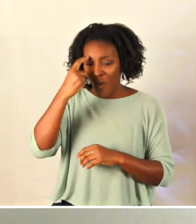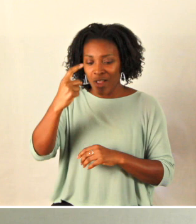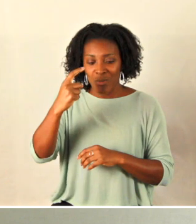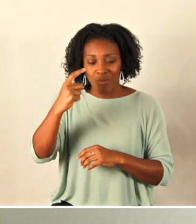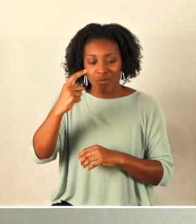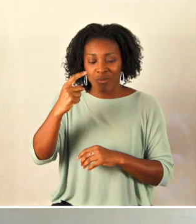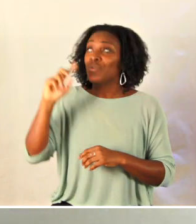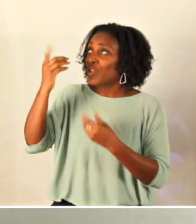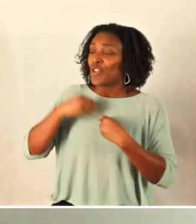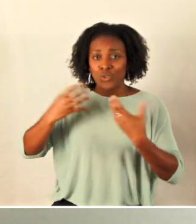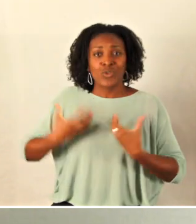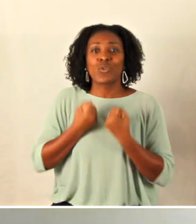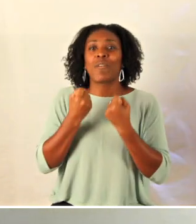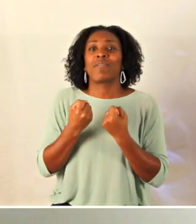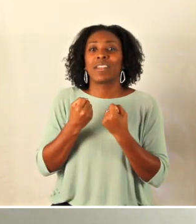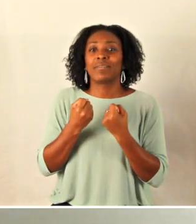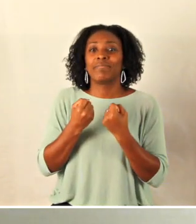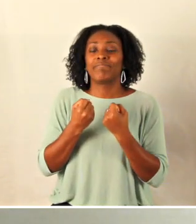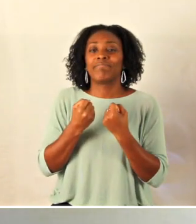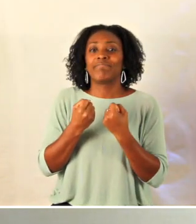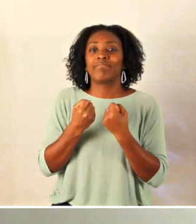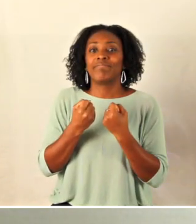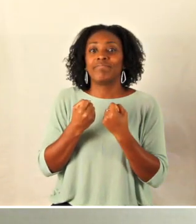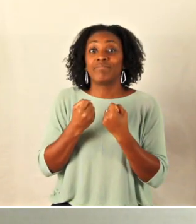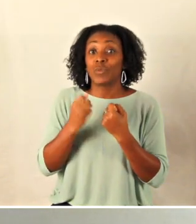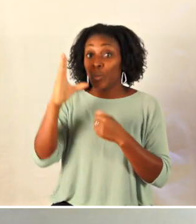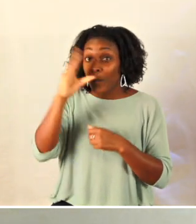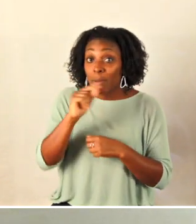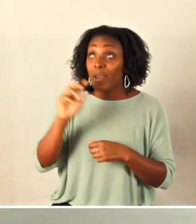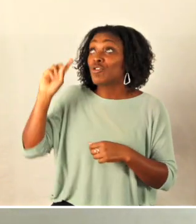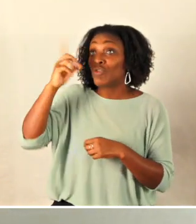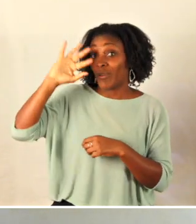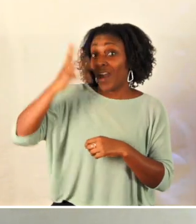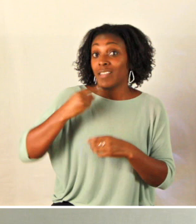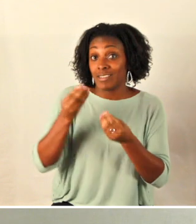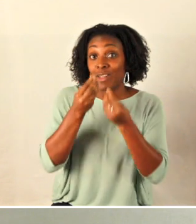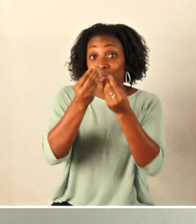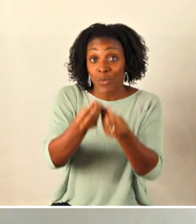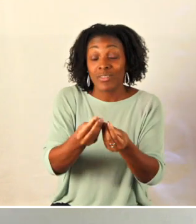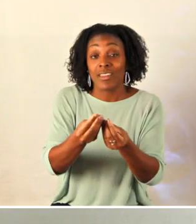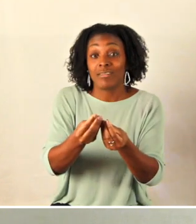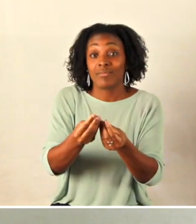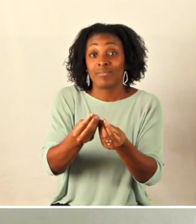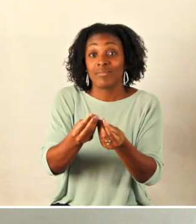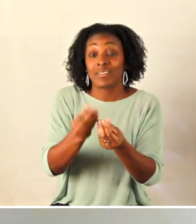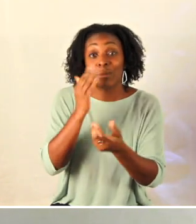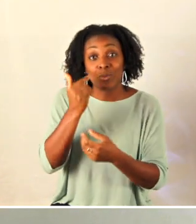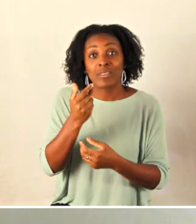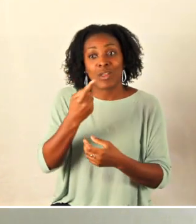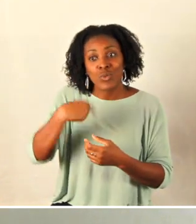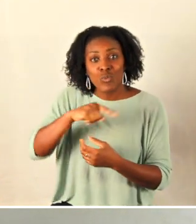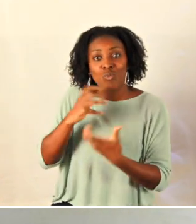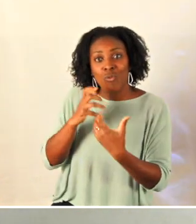qu'eux. Juste rappeler que Dieu t'a fait grâce comme il m'a fait grâce. Et c'est ce qui nous pousse aujourd'hui à aller vers ceux qui